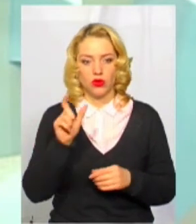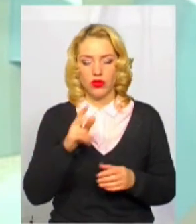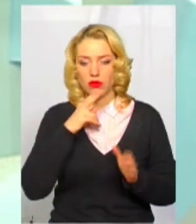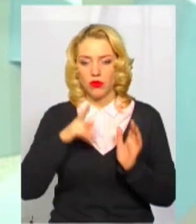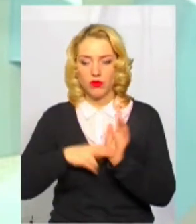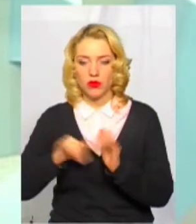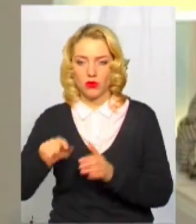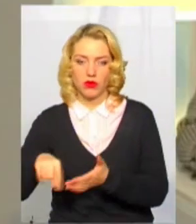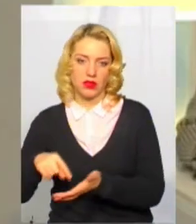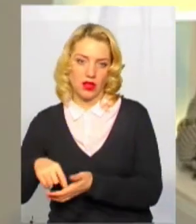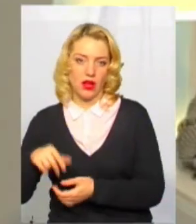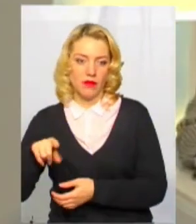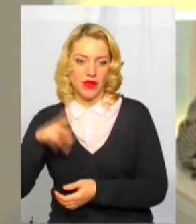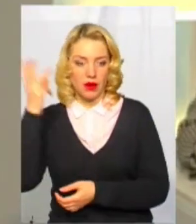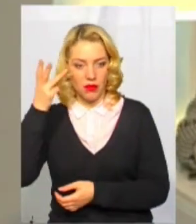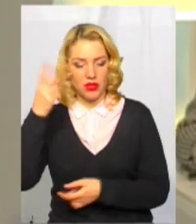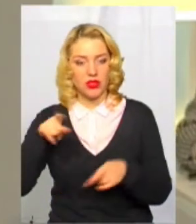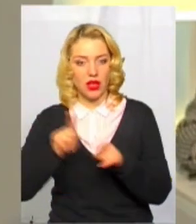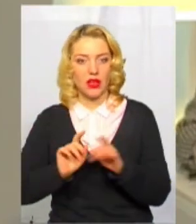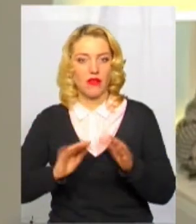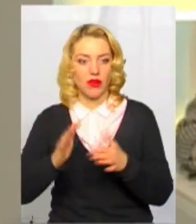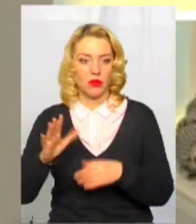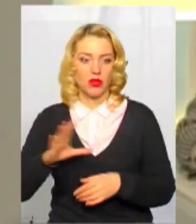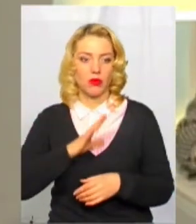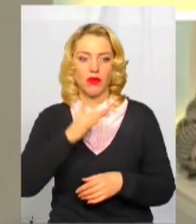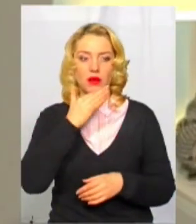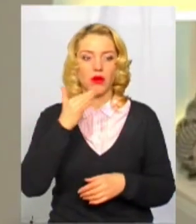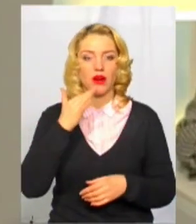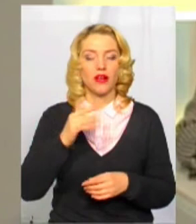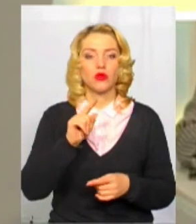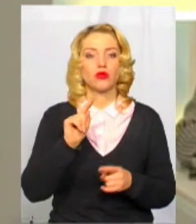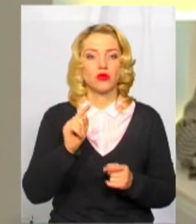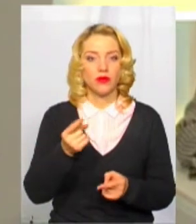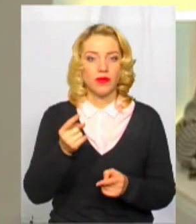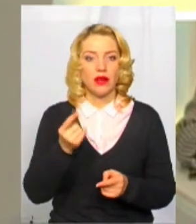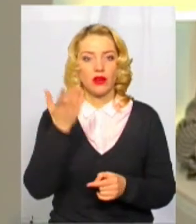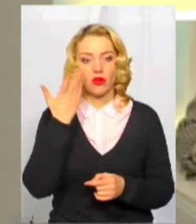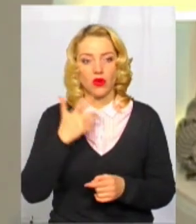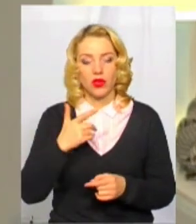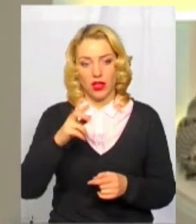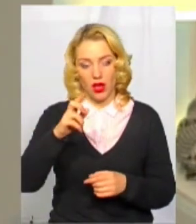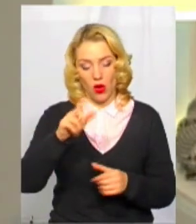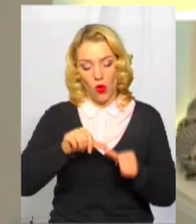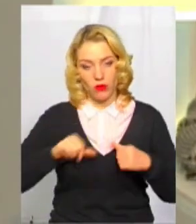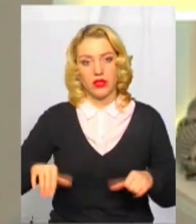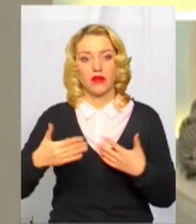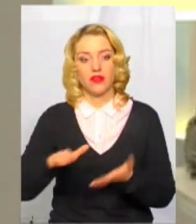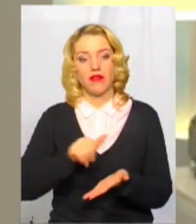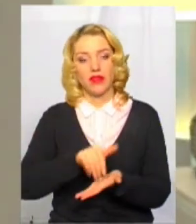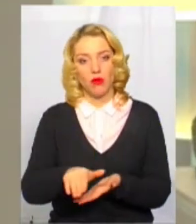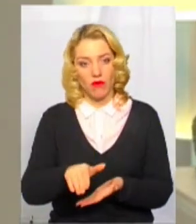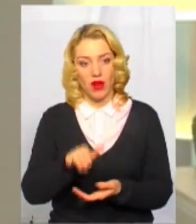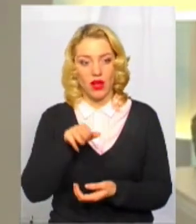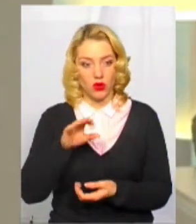місті Хмельницькому. І таких випадків буває досить багато. Тобто, коли комісія вже відмовляє,